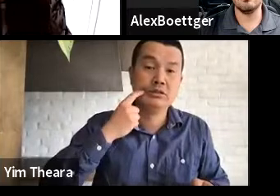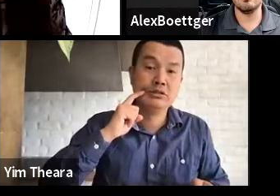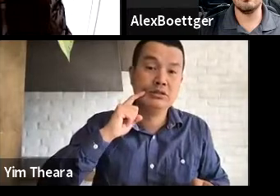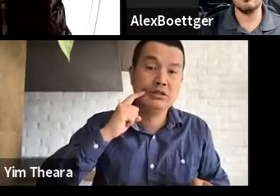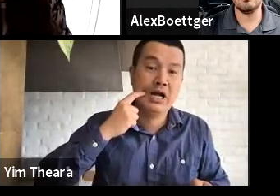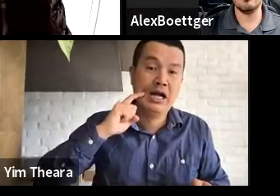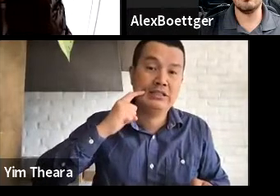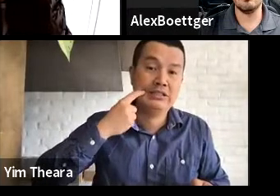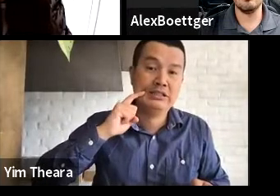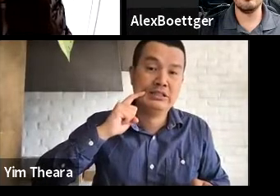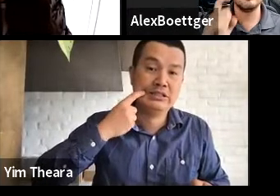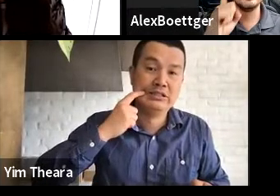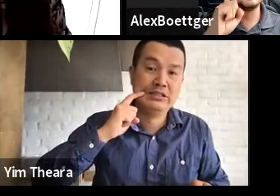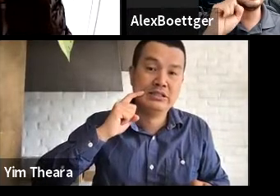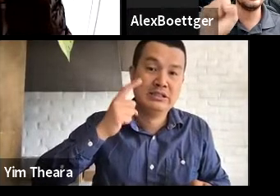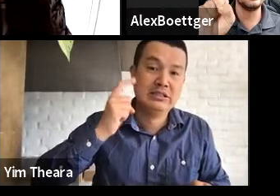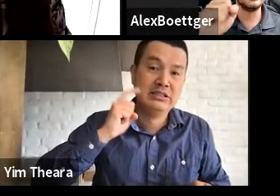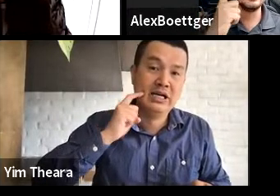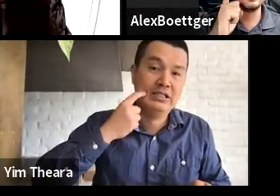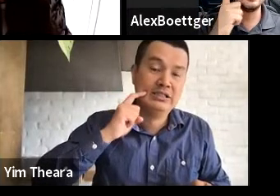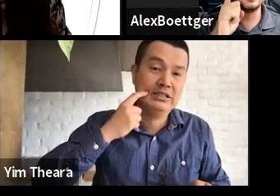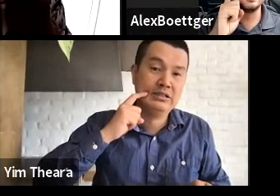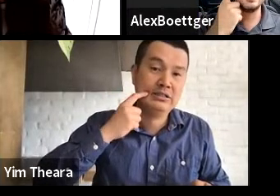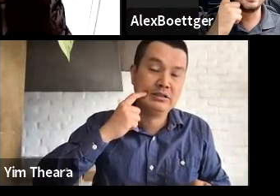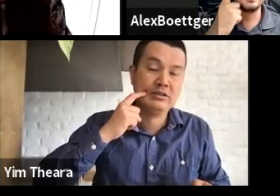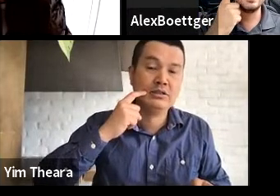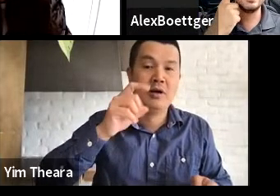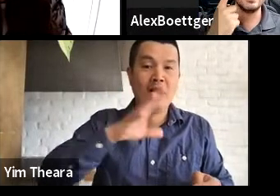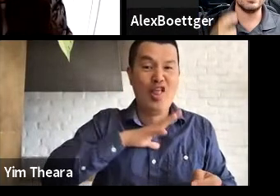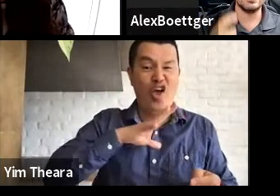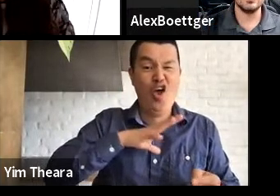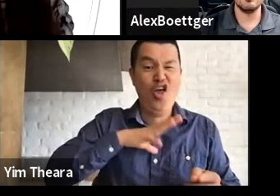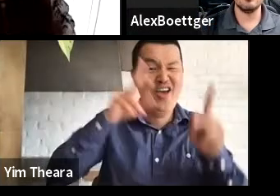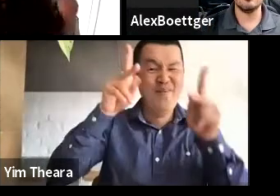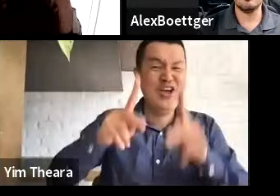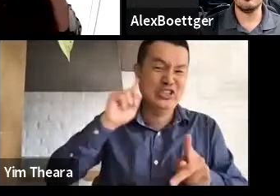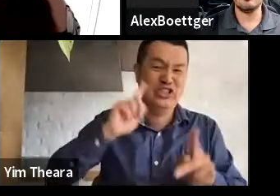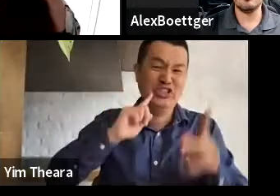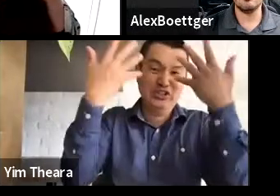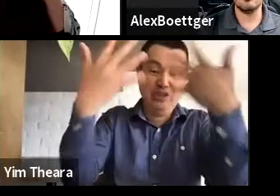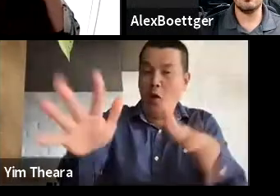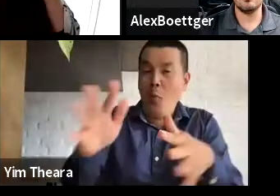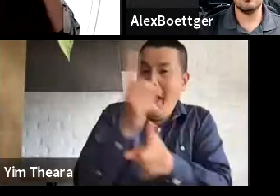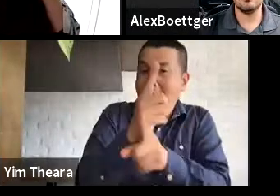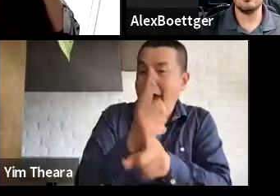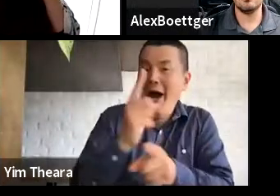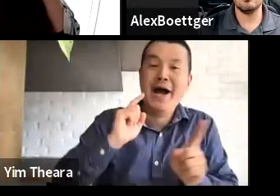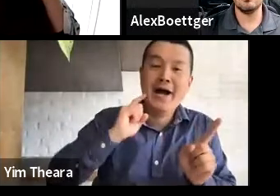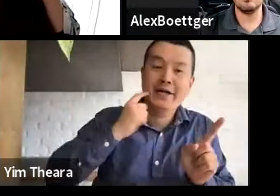Donc, vois-tu, Alex, c'est un signe, effectivement, qui se fait bien, qui correspond aux normes.